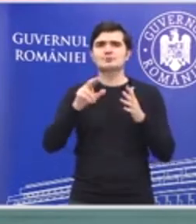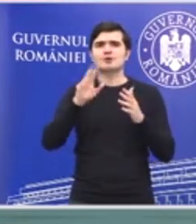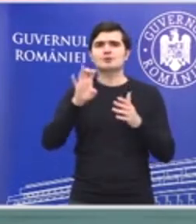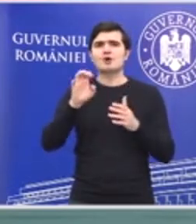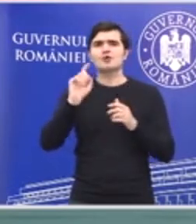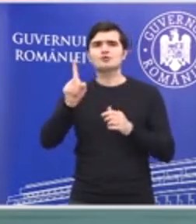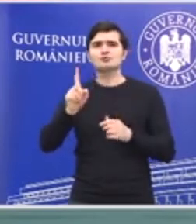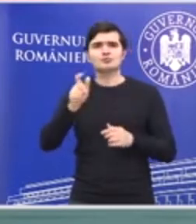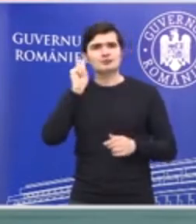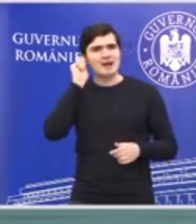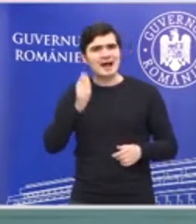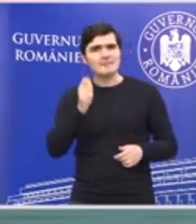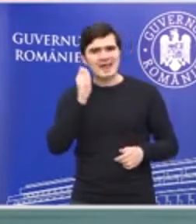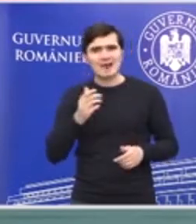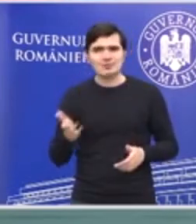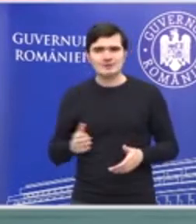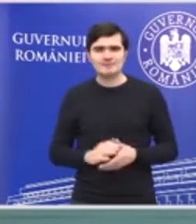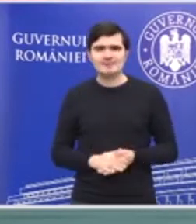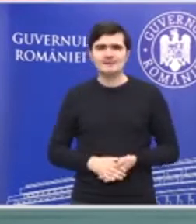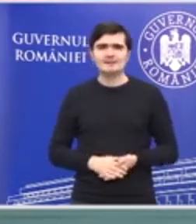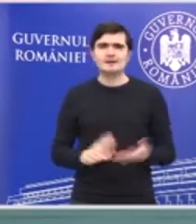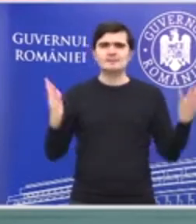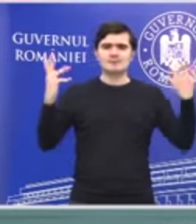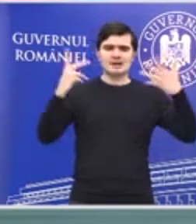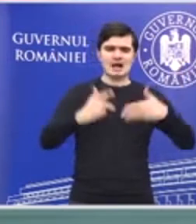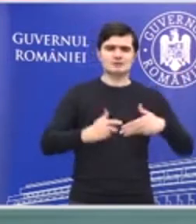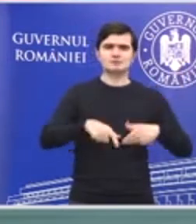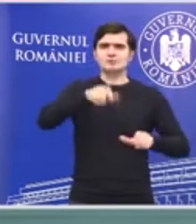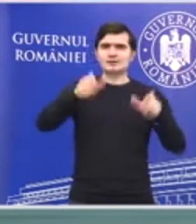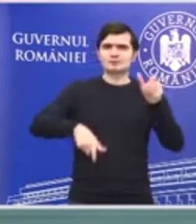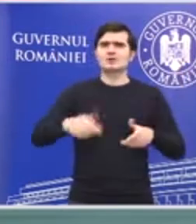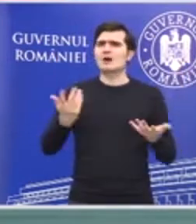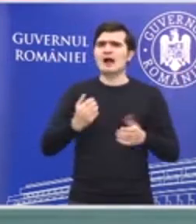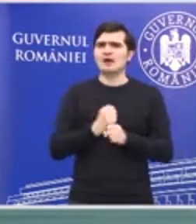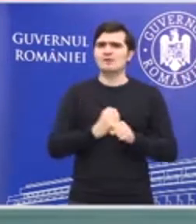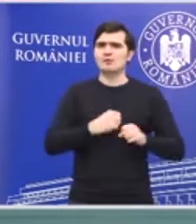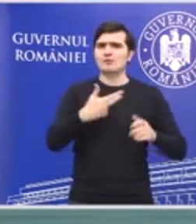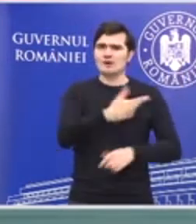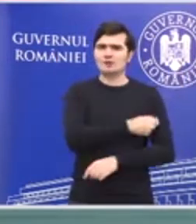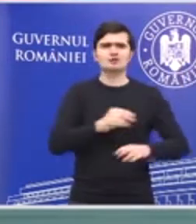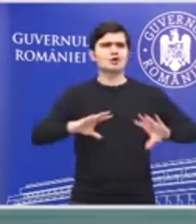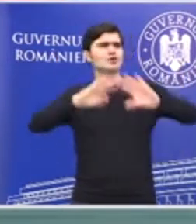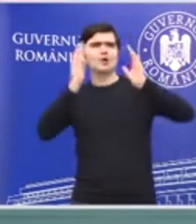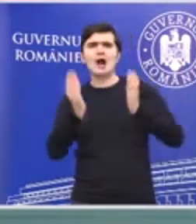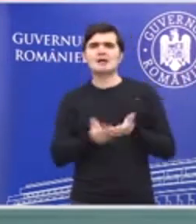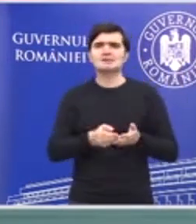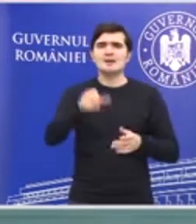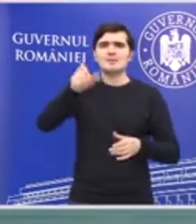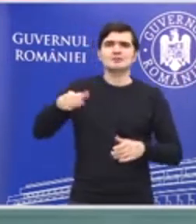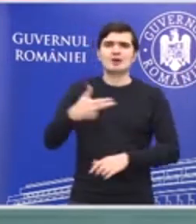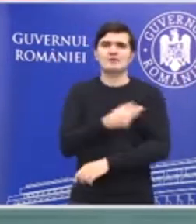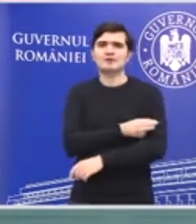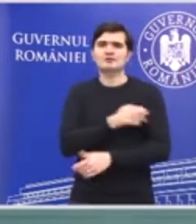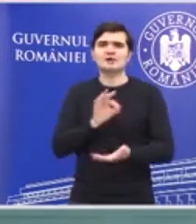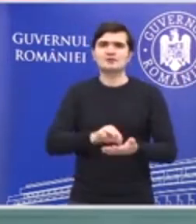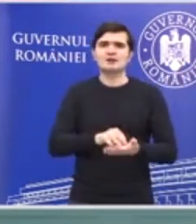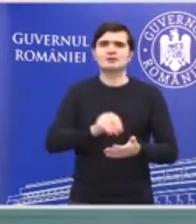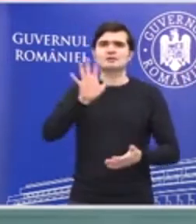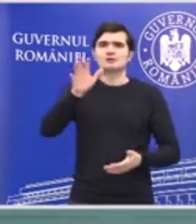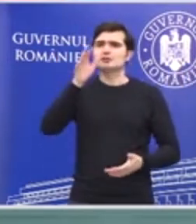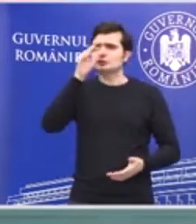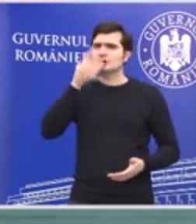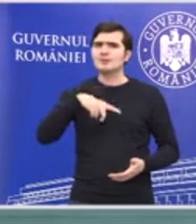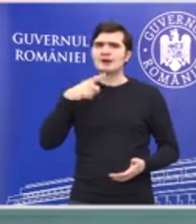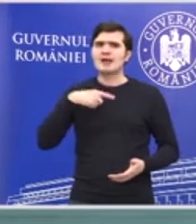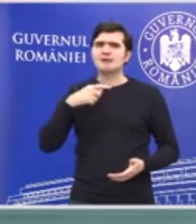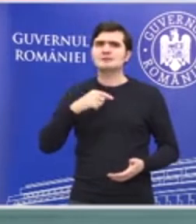de apeluri. Bilanțul persoanelor vaccinate. Totalul persoanelor vaccinate la data de 5 aprilie